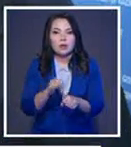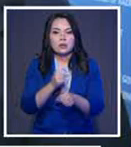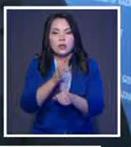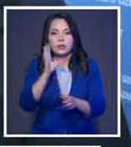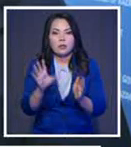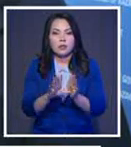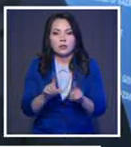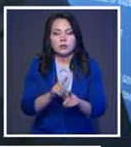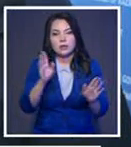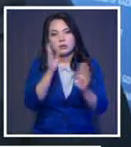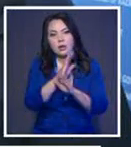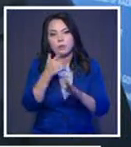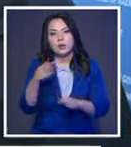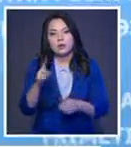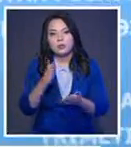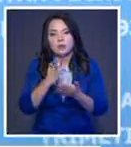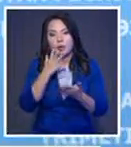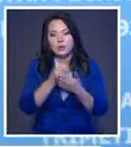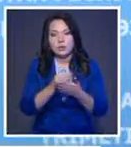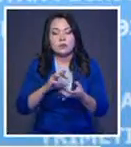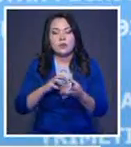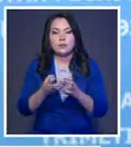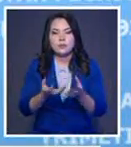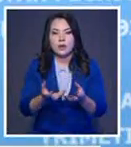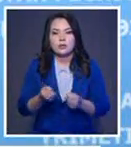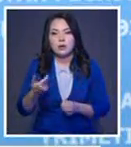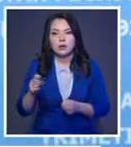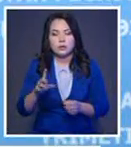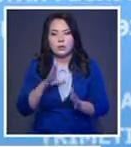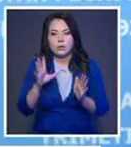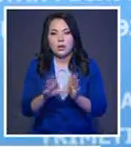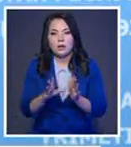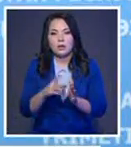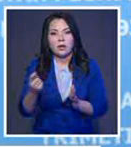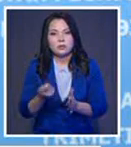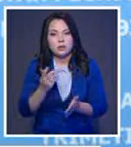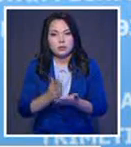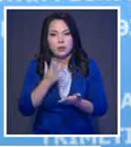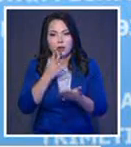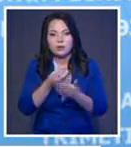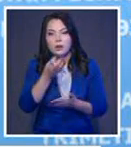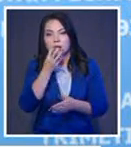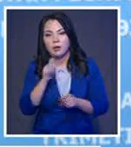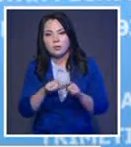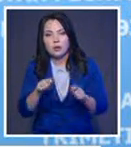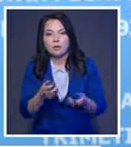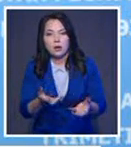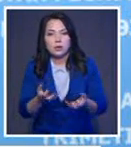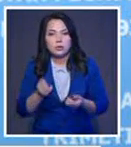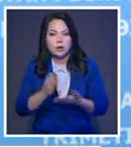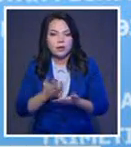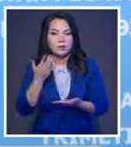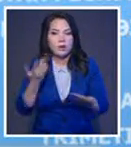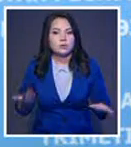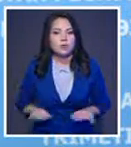қуаттылығы. Әрине, табиғи газға қарағанда көмірден алынған газдың жану қуаты аздау. Бірақ жанғыш газдан жылу алуға, оны күнделікті тұрмыс